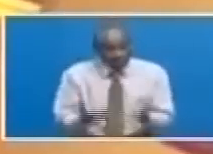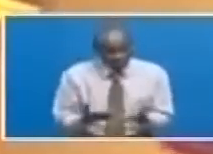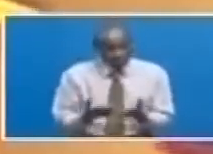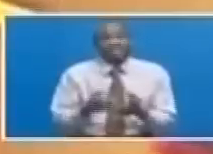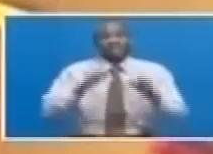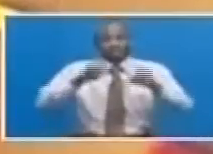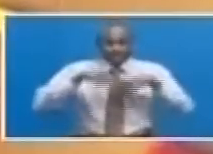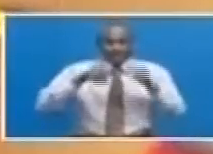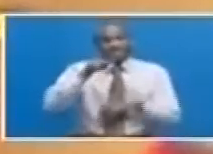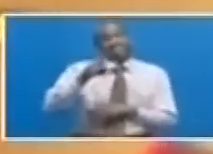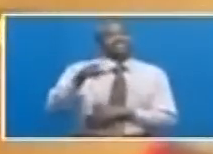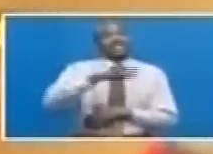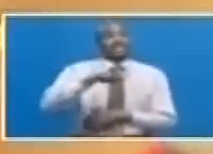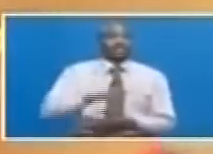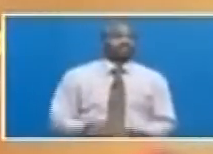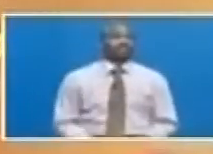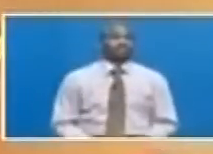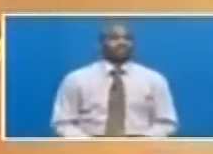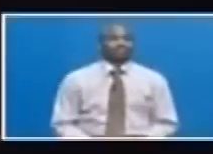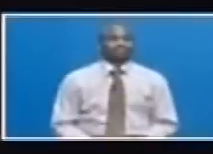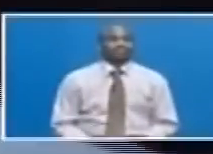shughuli za kilimo kwenye eneo hilo.